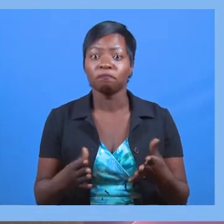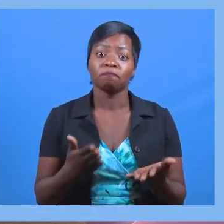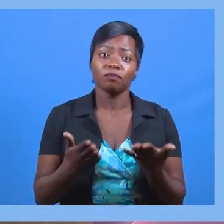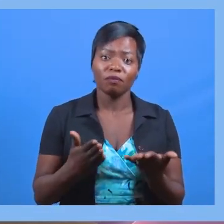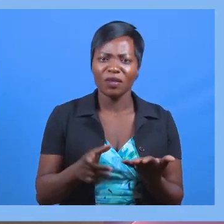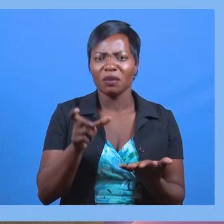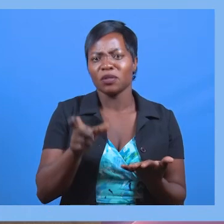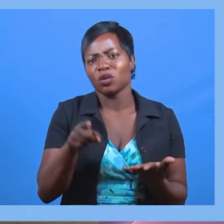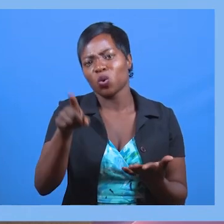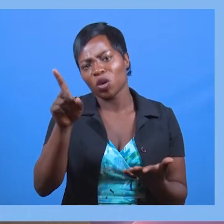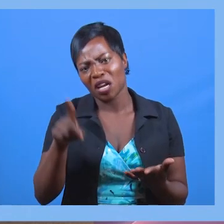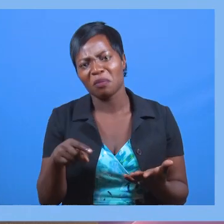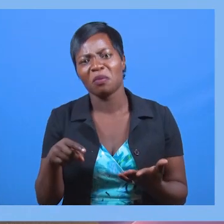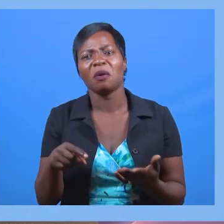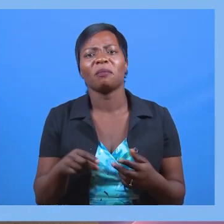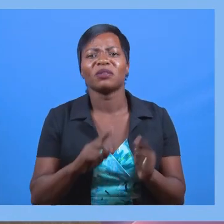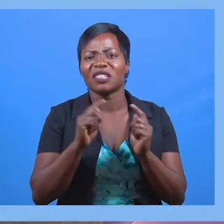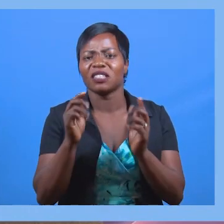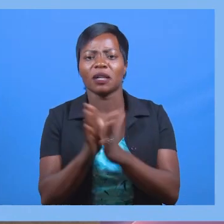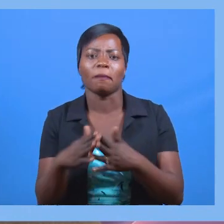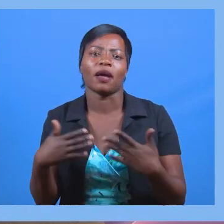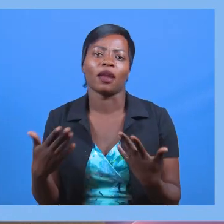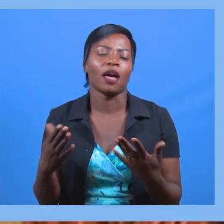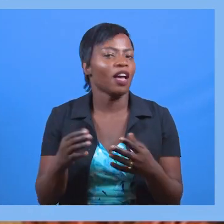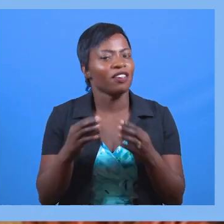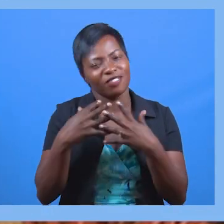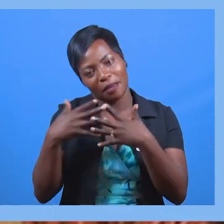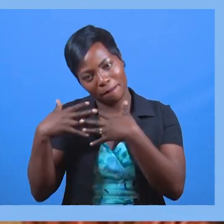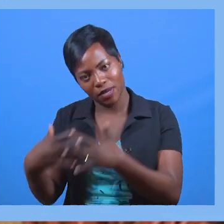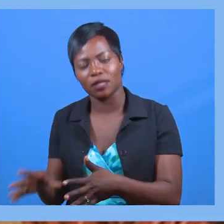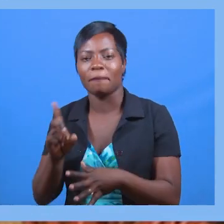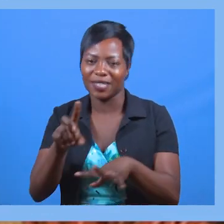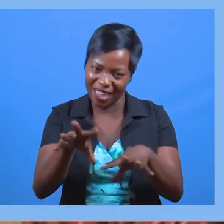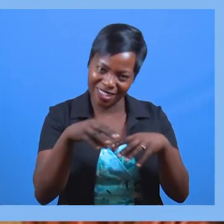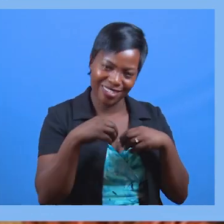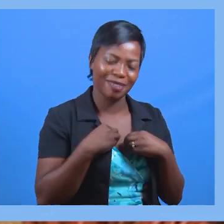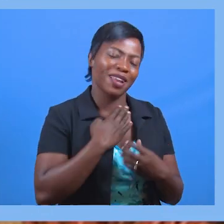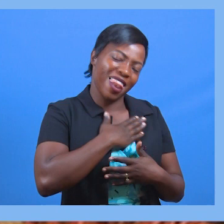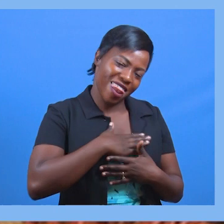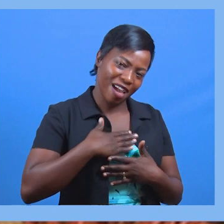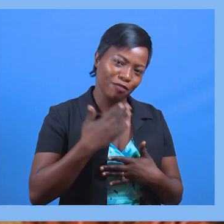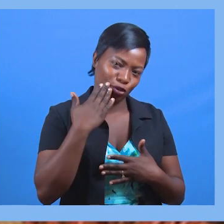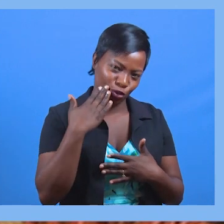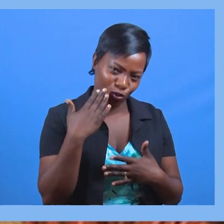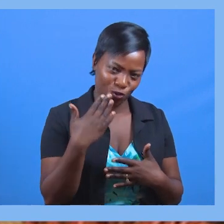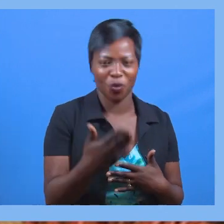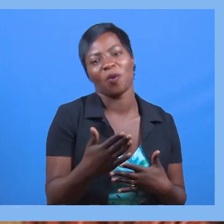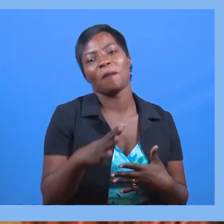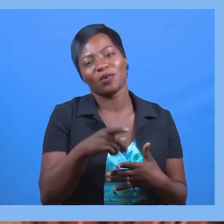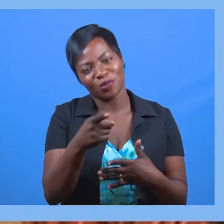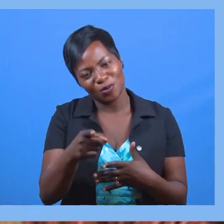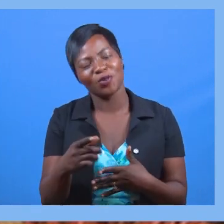ataura here kana kuti anga asina kutaura, tingozvigamuchira sezvazviri kuti aiwa kuuya kwake rutoriwo rudo